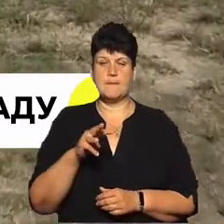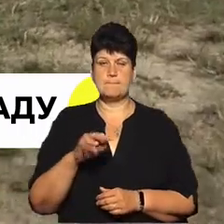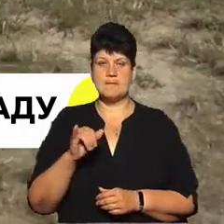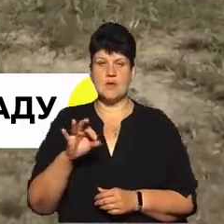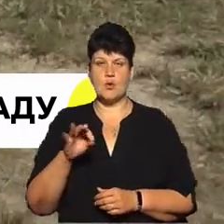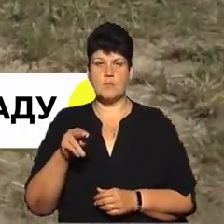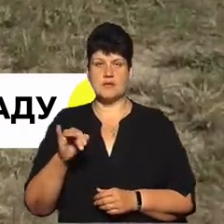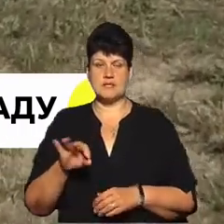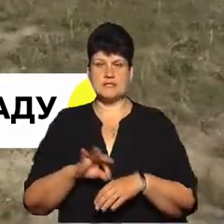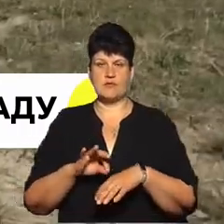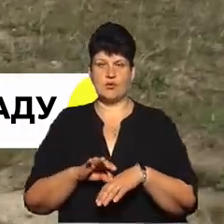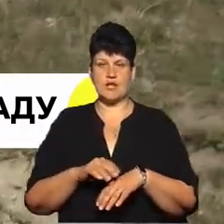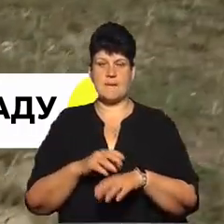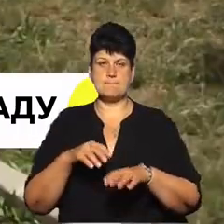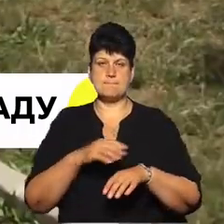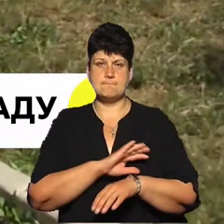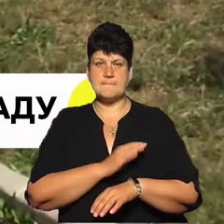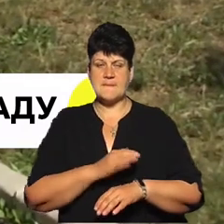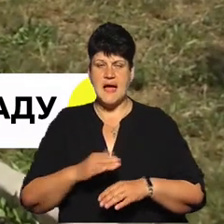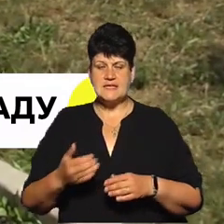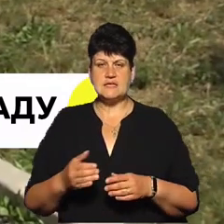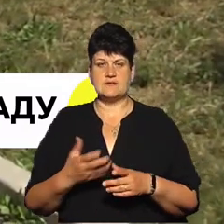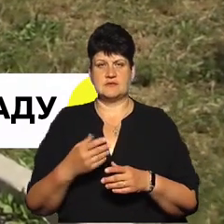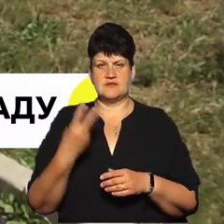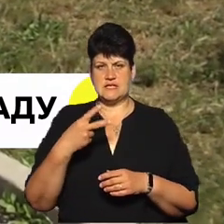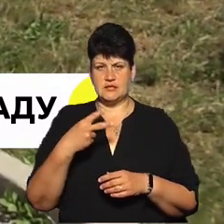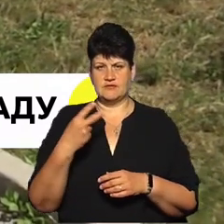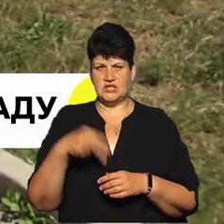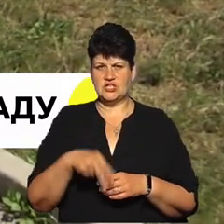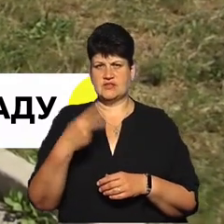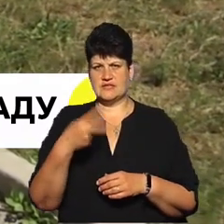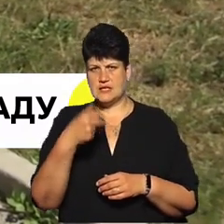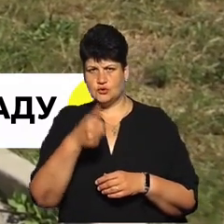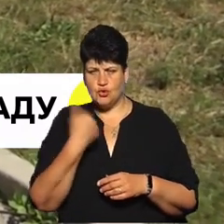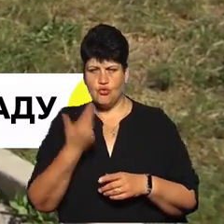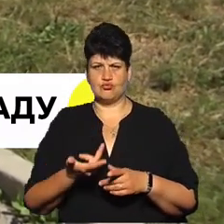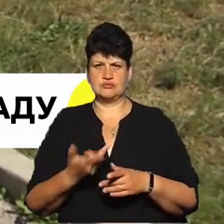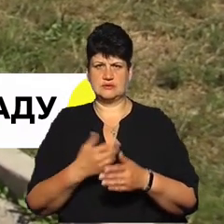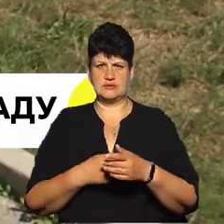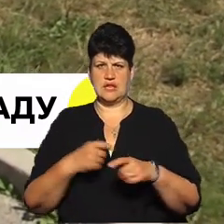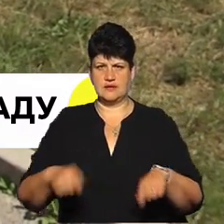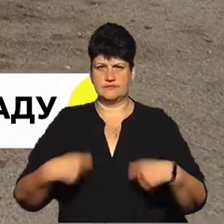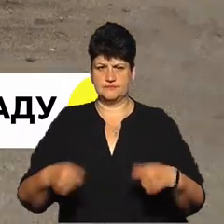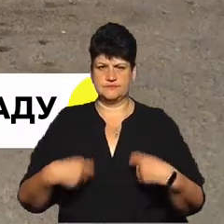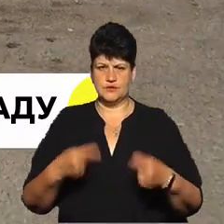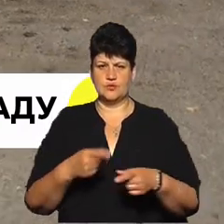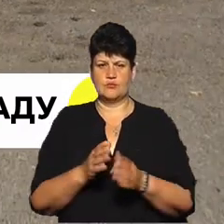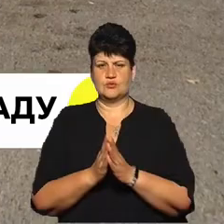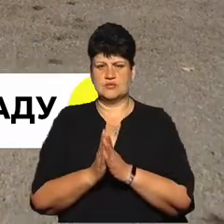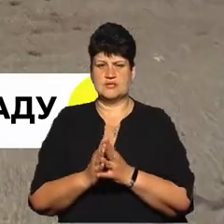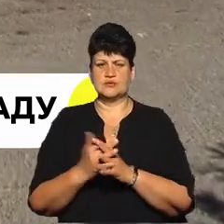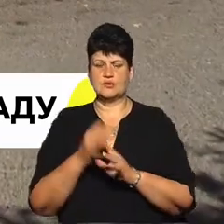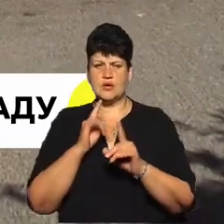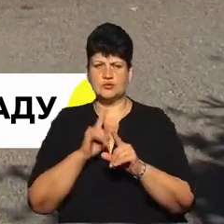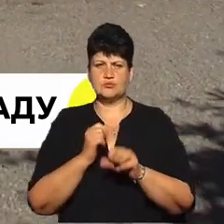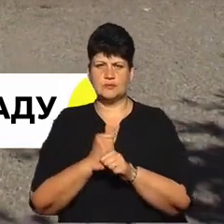На візку вона пересувається з 2020-го. Каже, ці 2 роки зверталася до селищної ради, аби їй облаштували автоматичний підйомник. Розповідає, відповіді